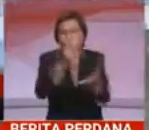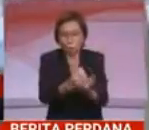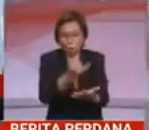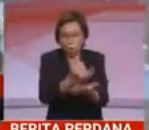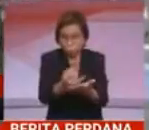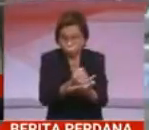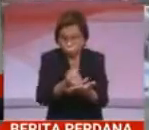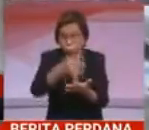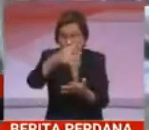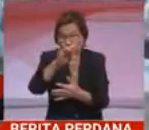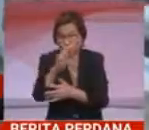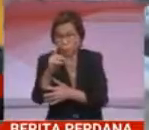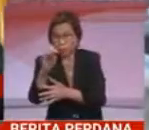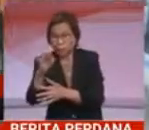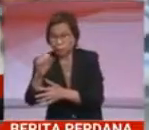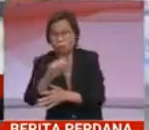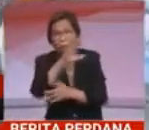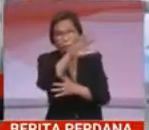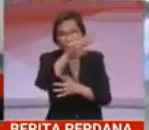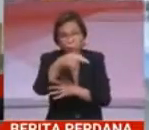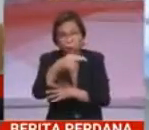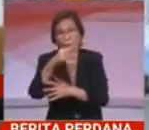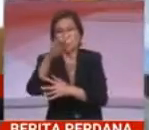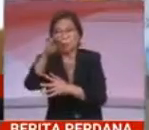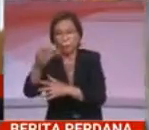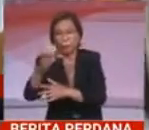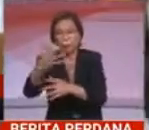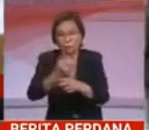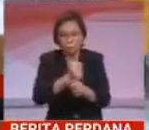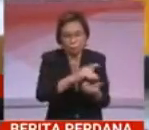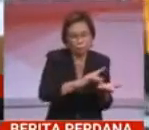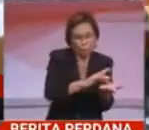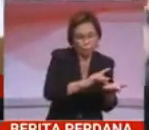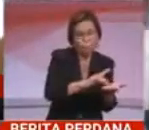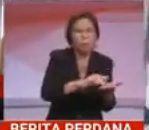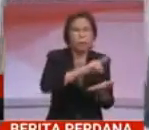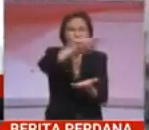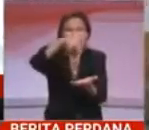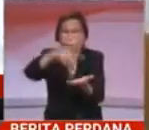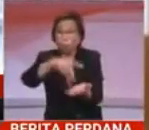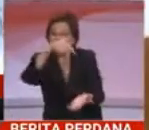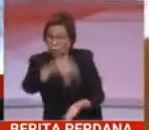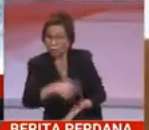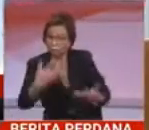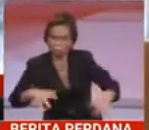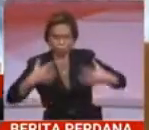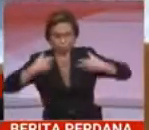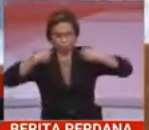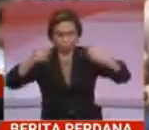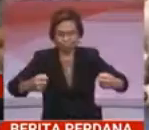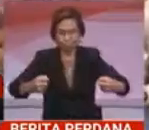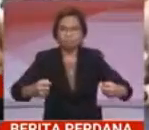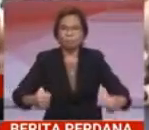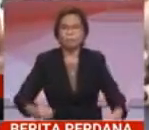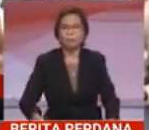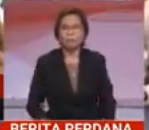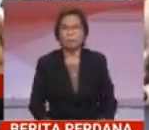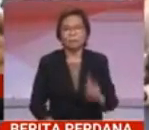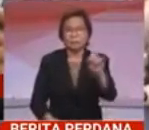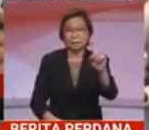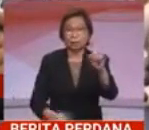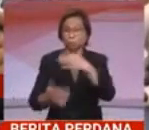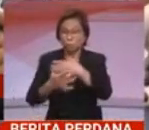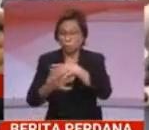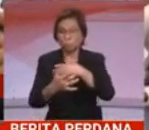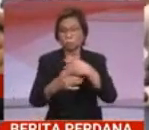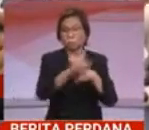Perkeso daripada 5,800 yang mendapatkan rawatan di pusat rehabilitasi ini berjaya dipulihkan. Salah satu